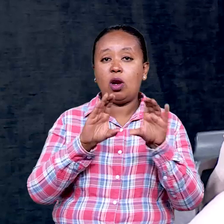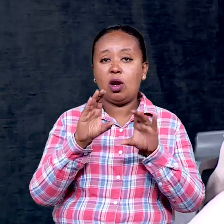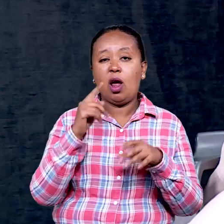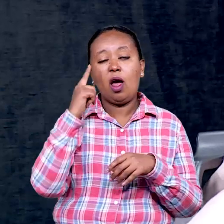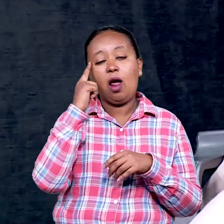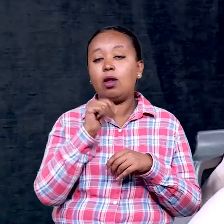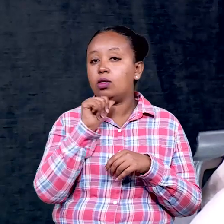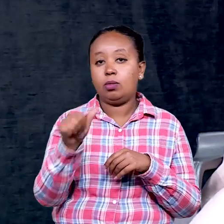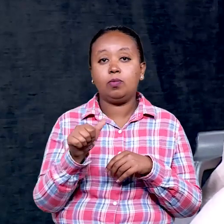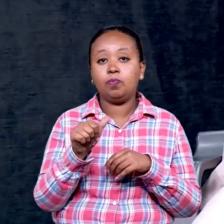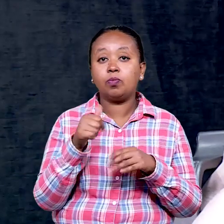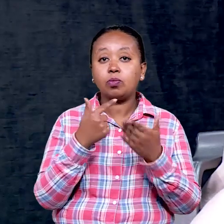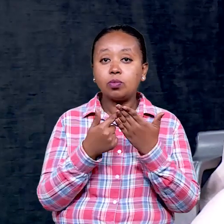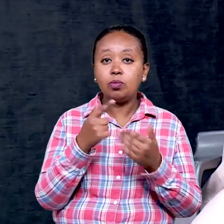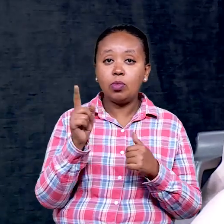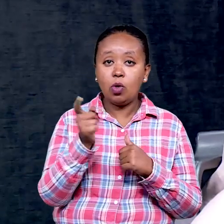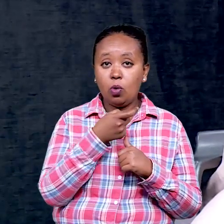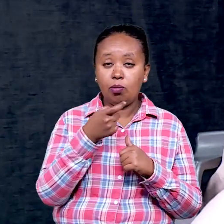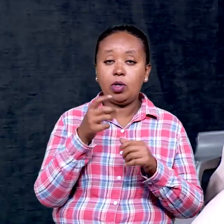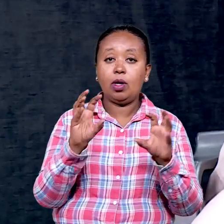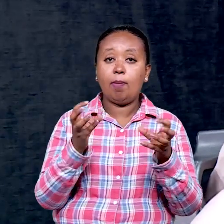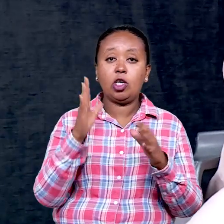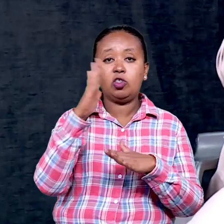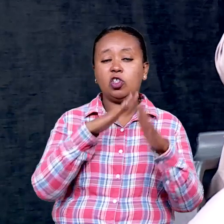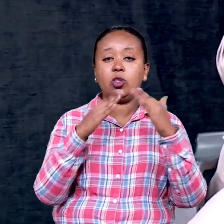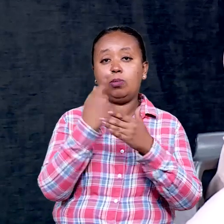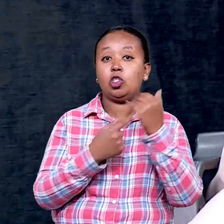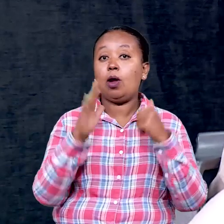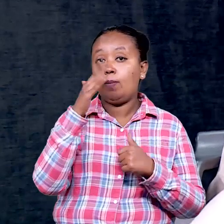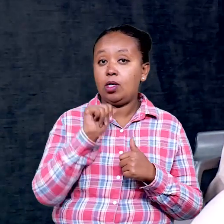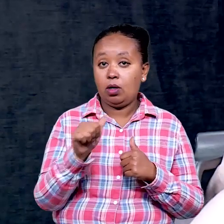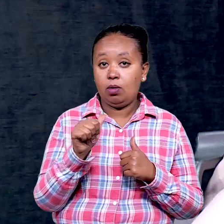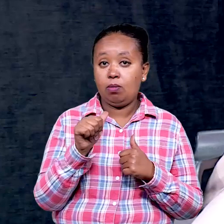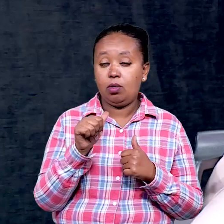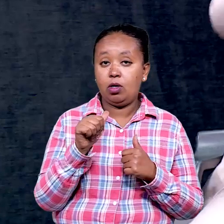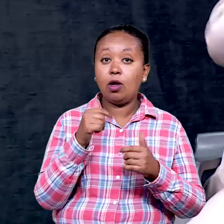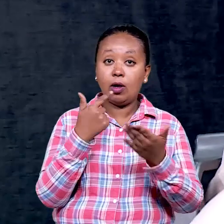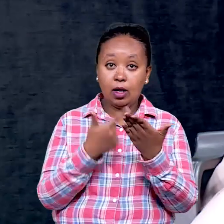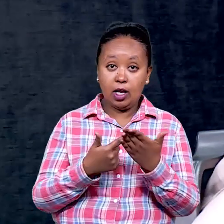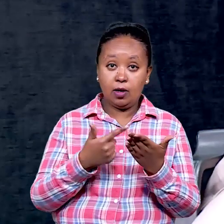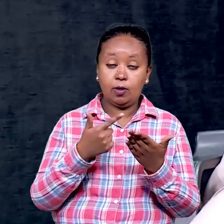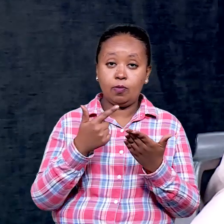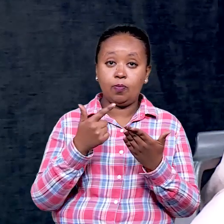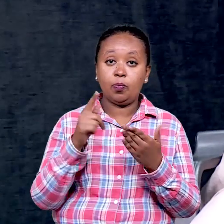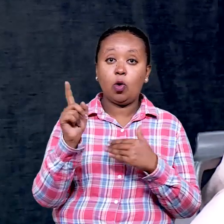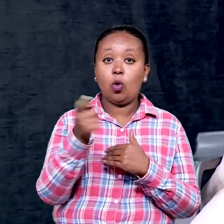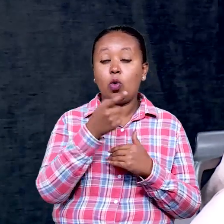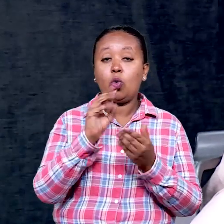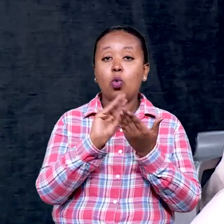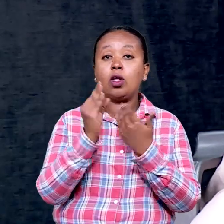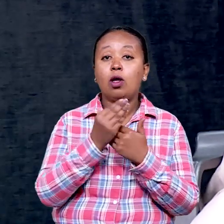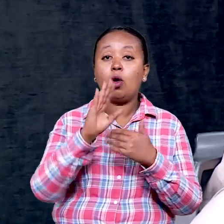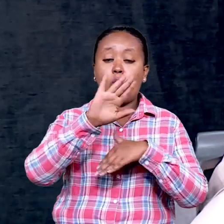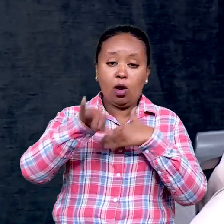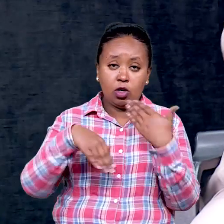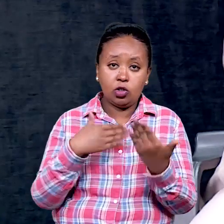አድርጓል ብዬ አላስብም። እሱም የሆነበት ከሚዲያው ችግር ብቻ አይመስለኝም። ይህን የሆነበትን